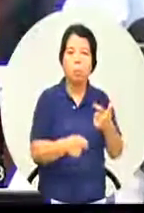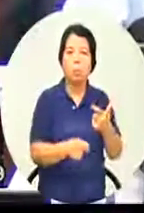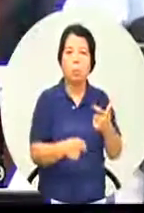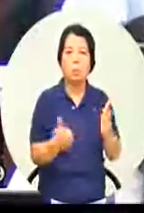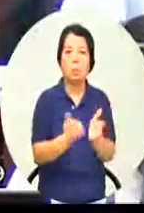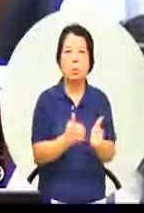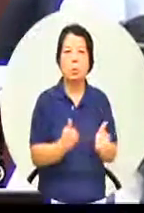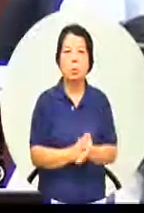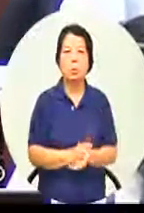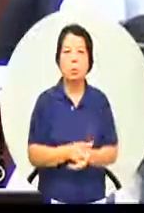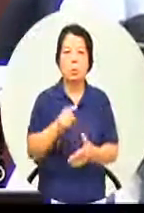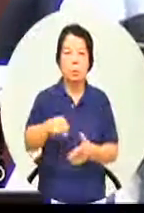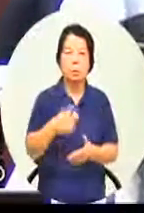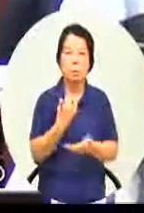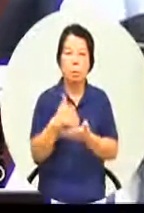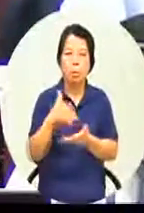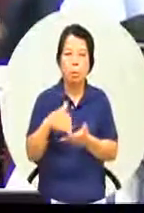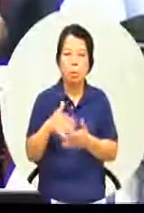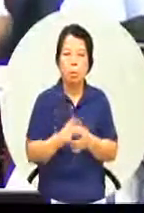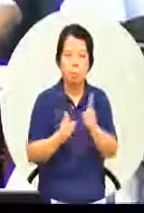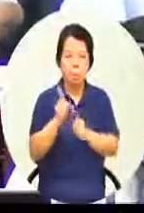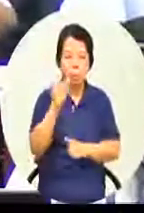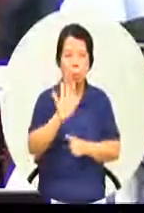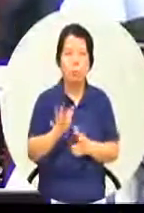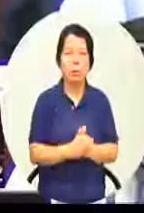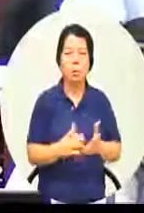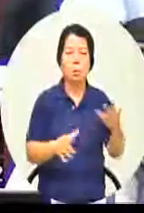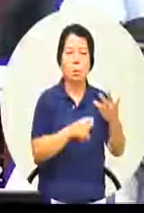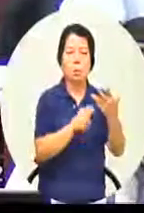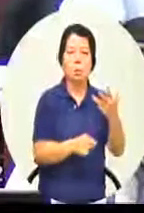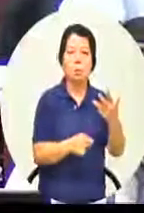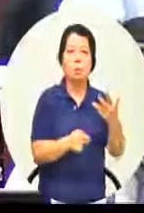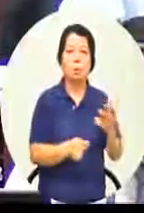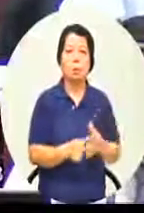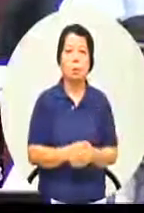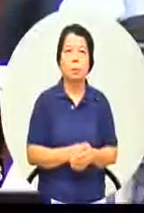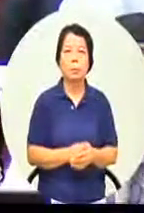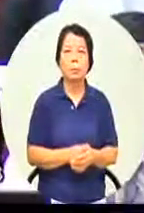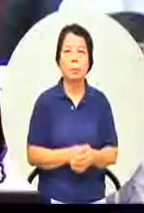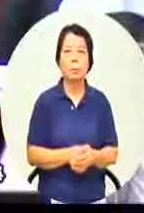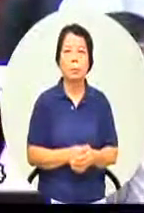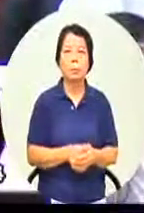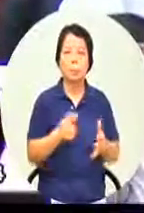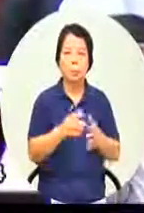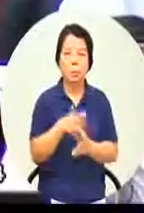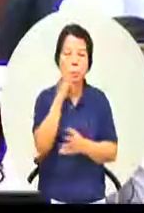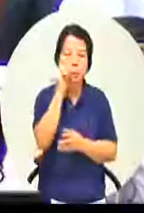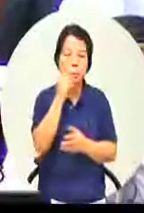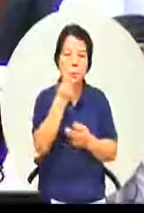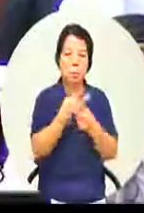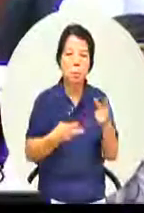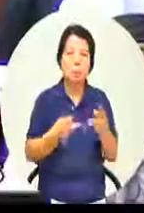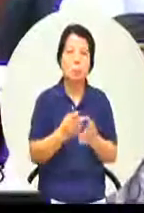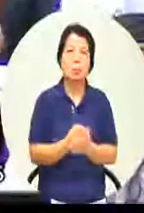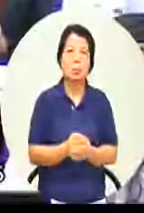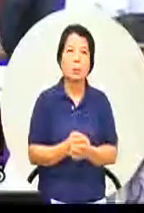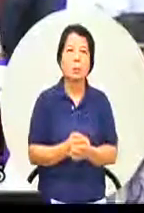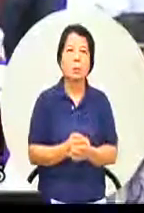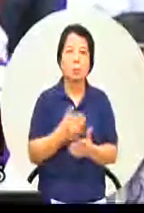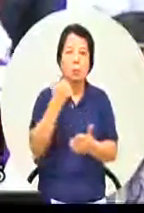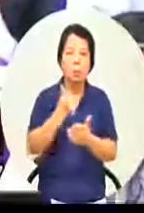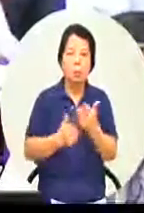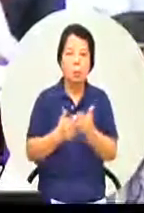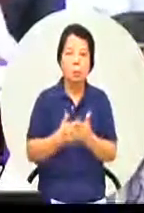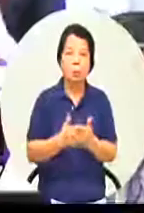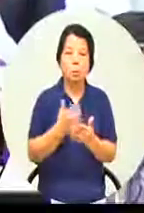分，所以那个数字有一点落差。那在八月的时候呢，哈，因为它的观光客的下降的数字是比较